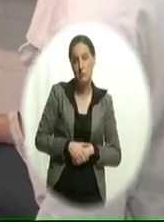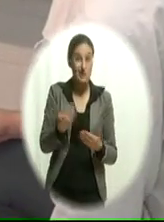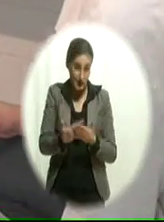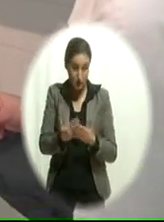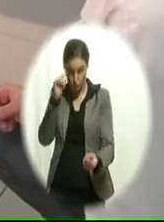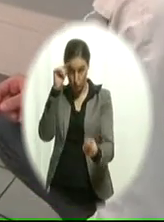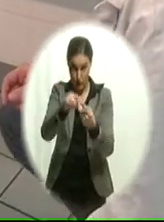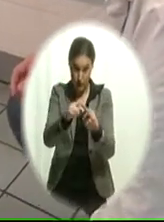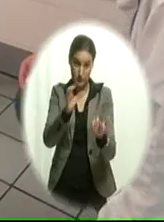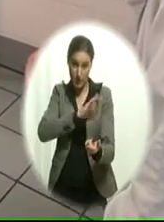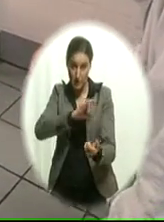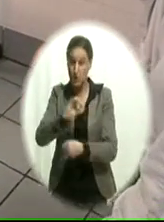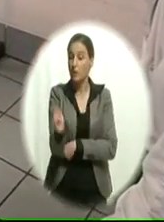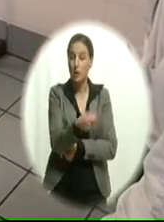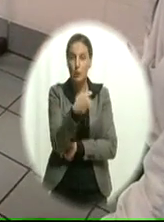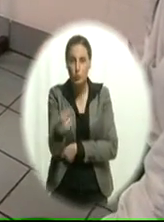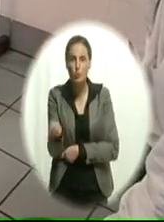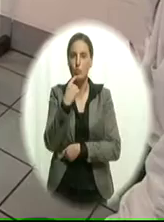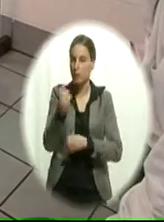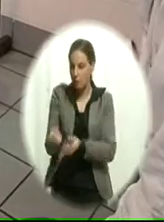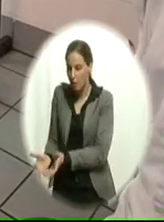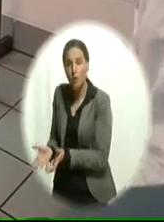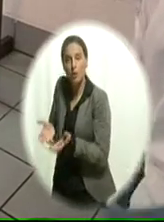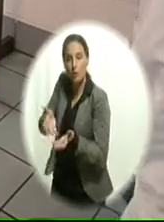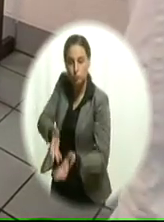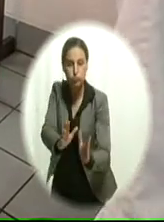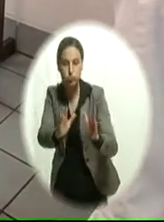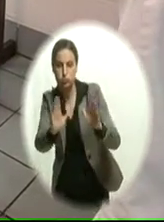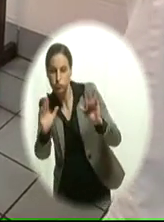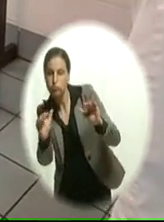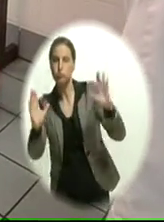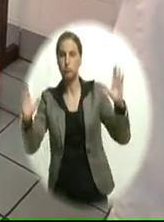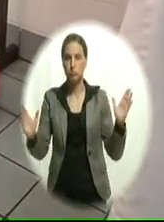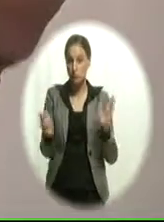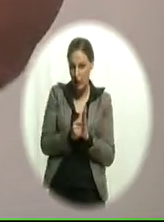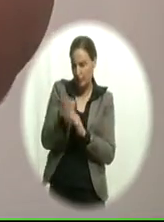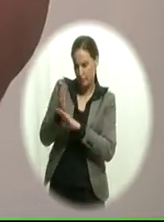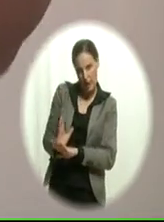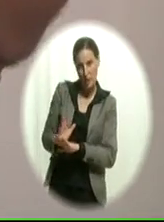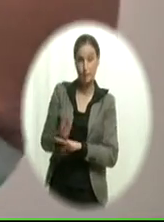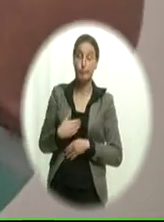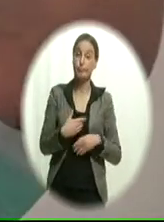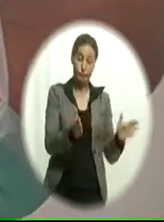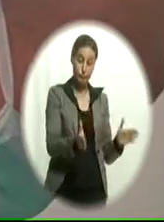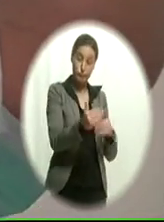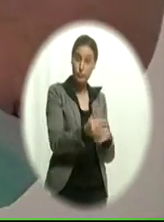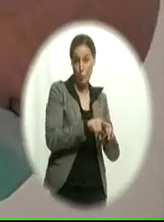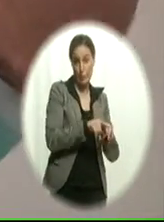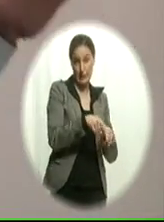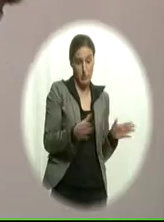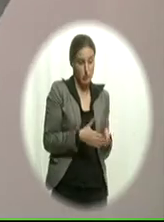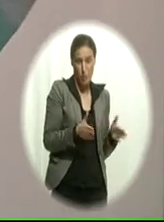au plus vite dans la nature dès que leur état le permet. Dans des boxes, les autres phoques sont encore loin de retrouver leur océan natal.